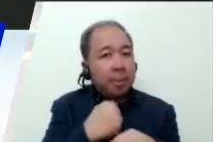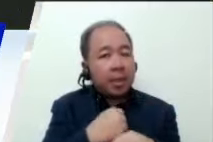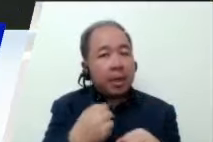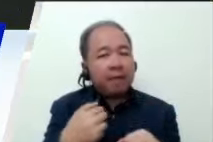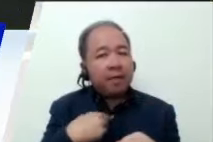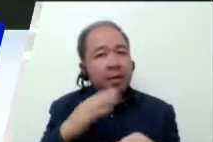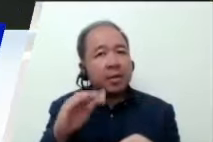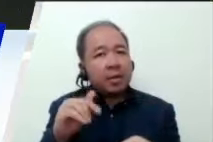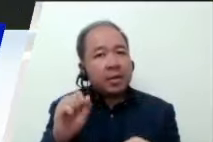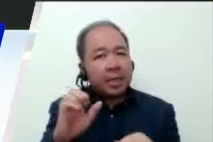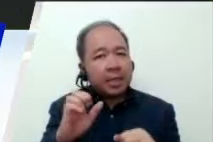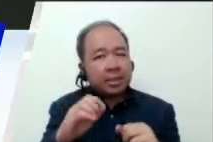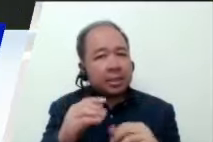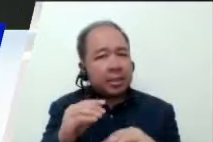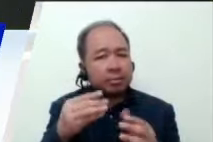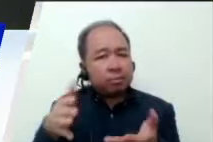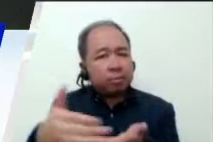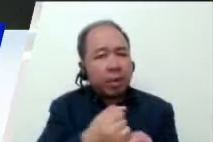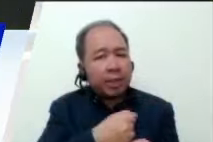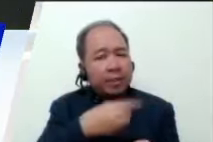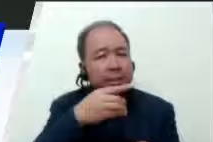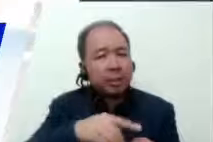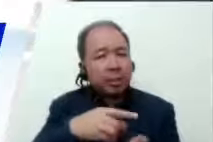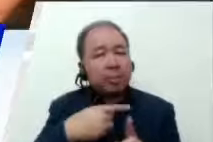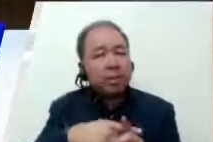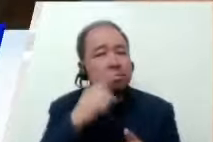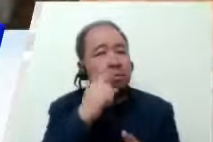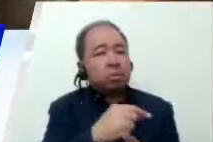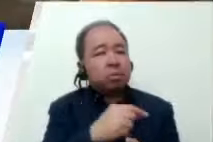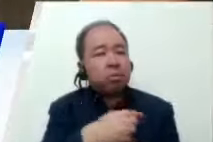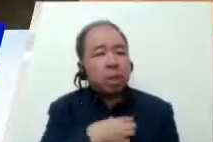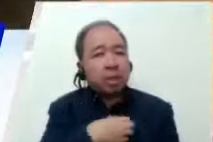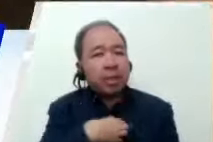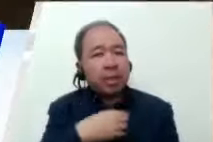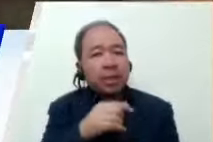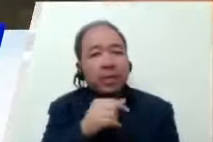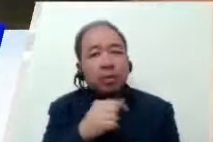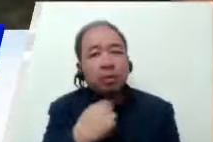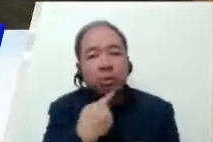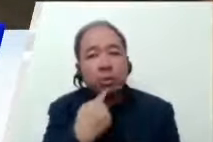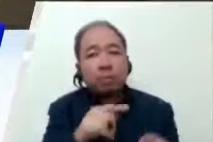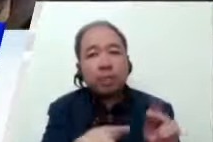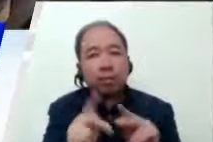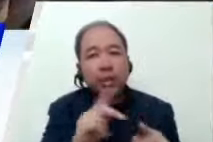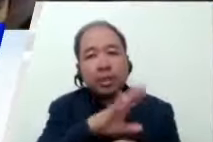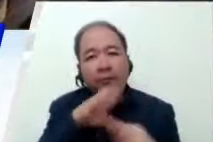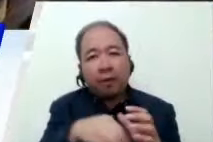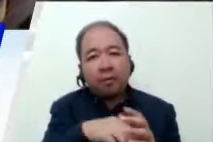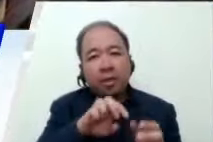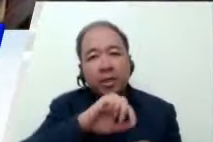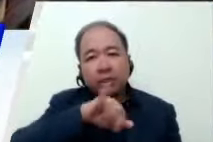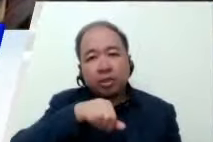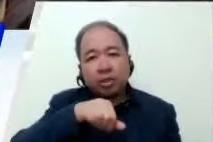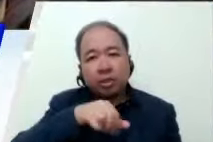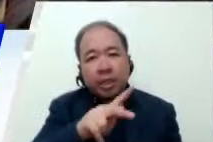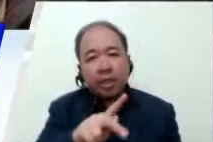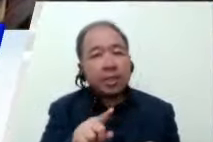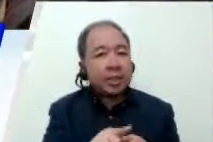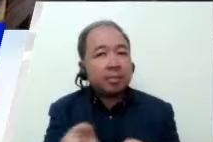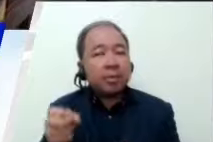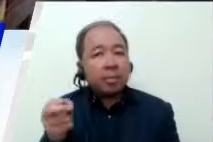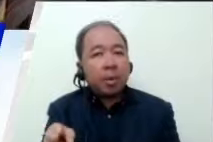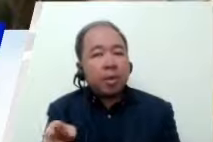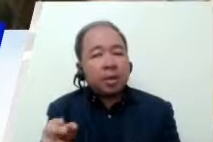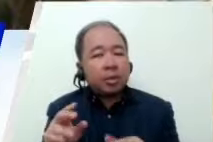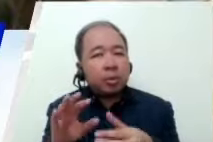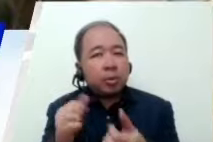maghain ng kaso laban sa mga mapapatunayang sangkot sa EJK. Inatasan din silang makipagtulungan sa Quad Committee ng